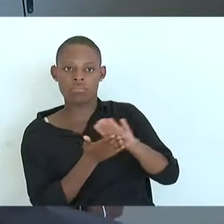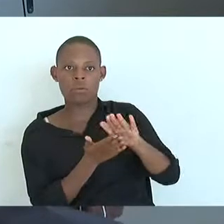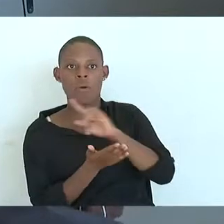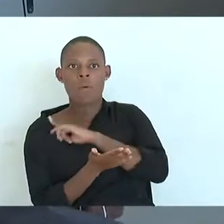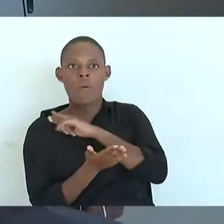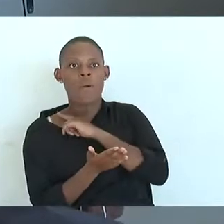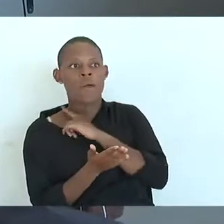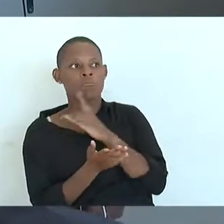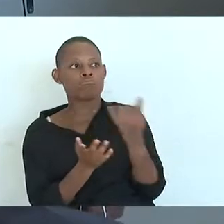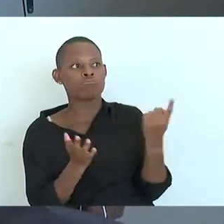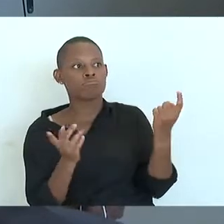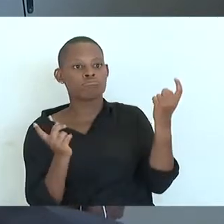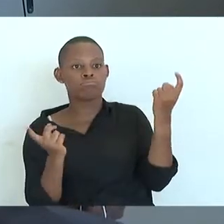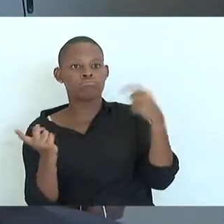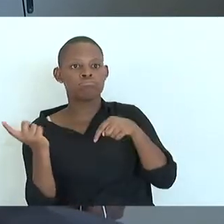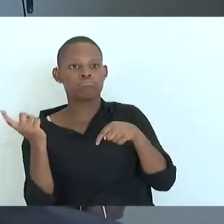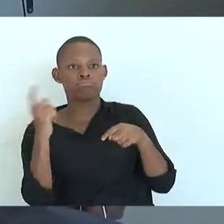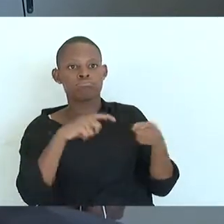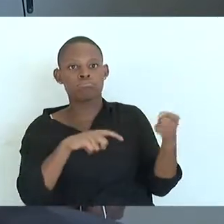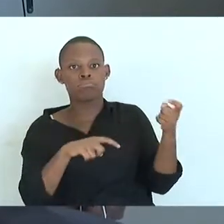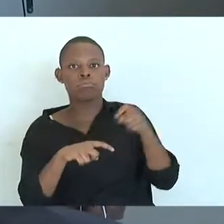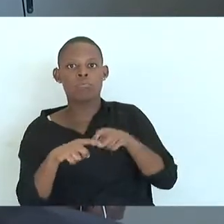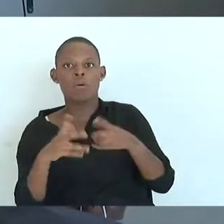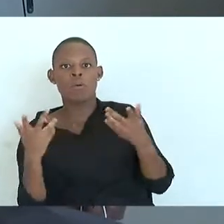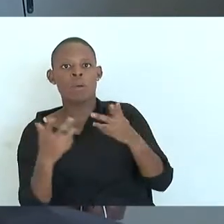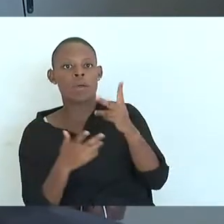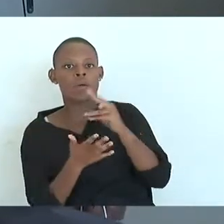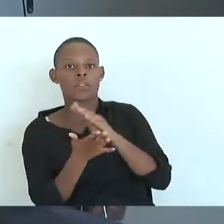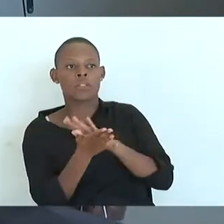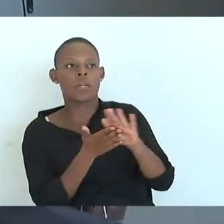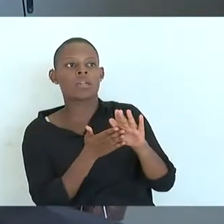Ndibe semxholweni kanye ke ngoku.